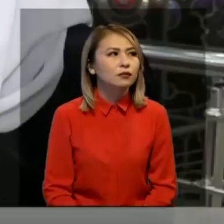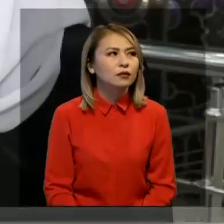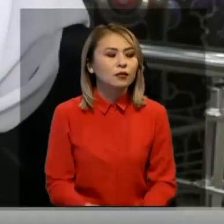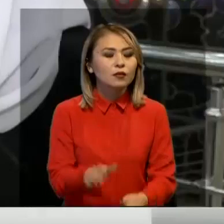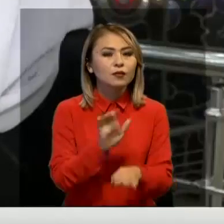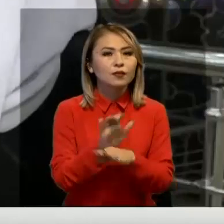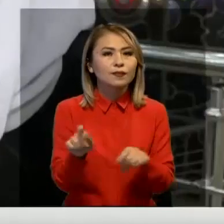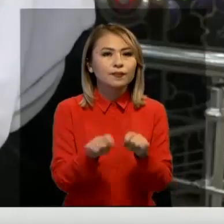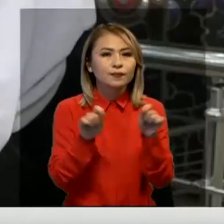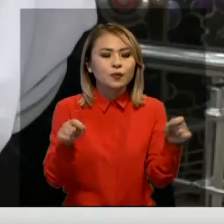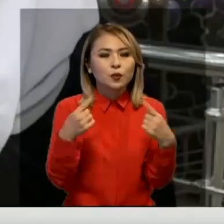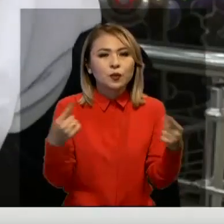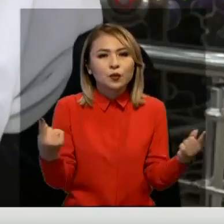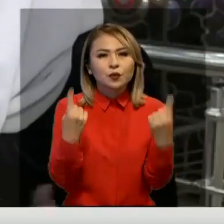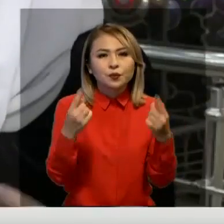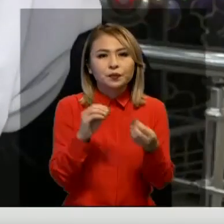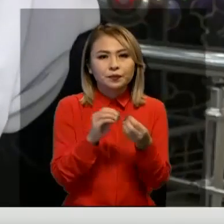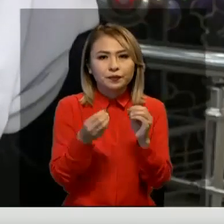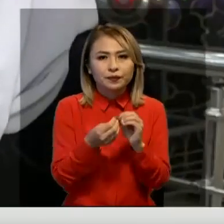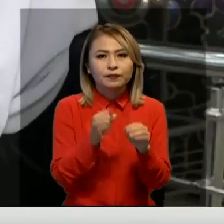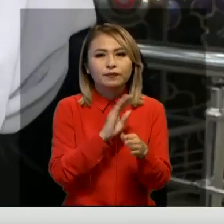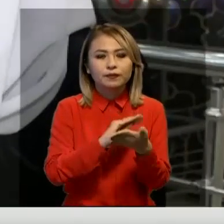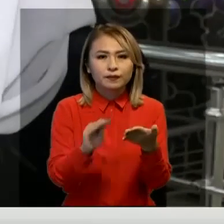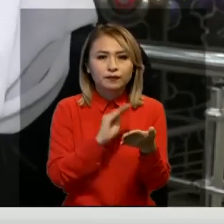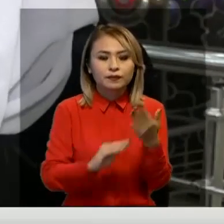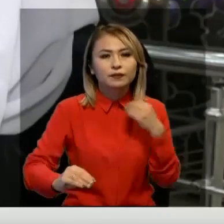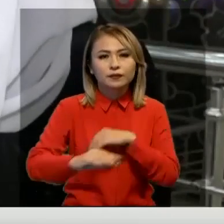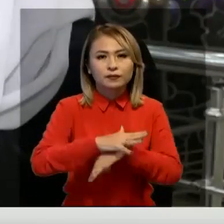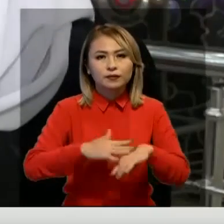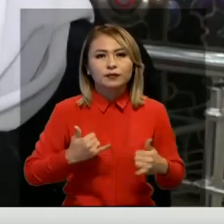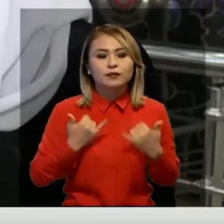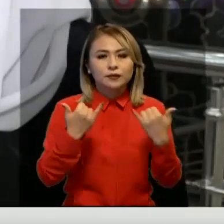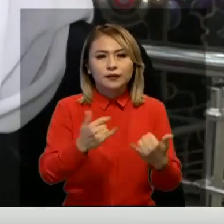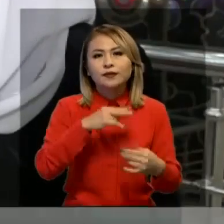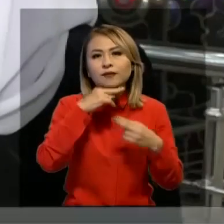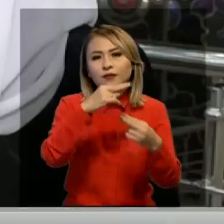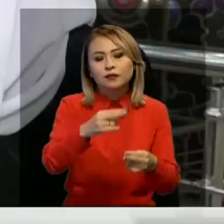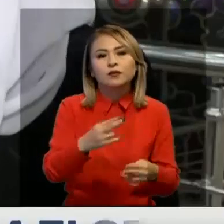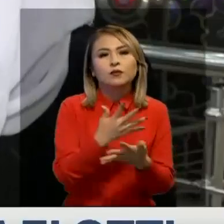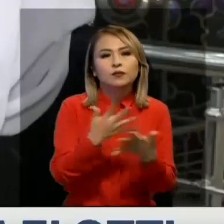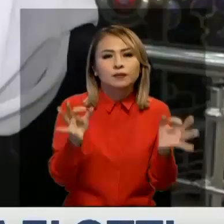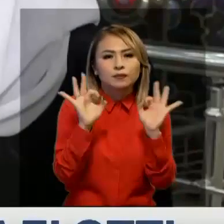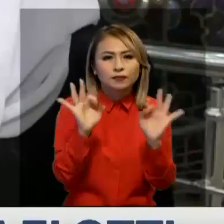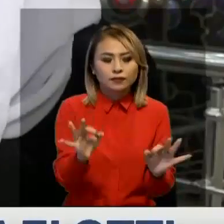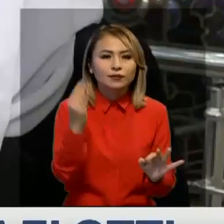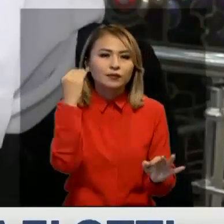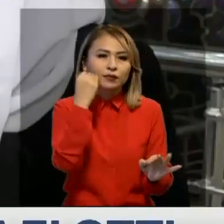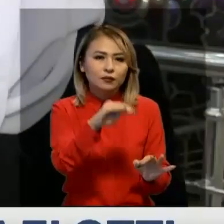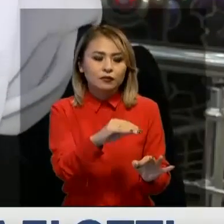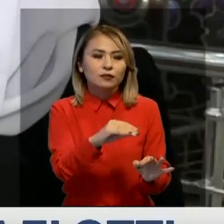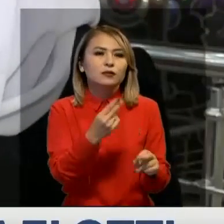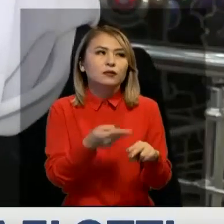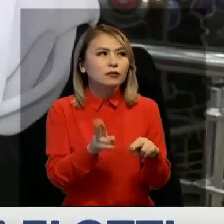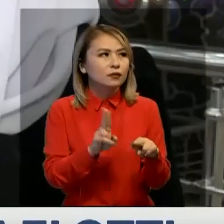бір түйткілді мәселесі өндірген дүниесін халық назарына қажетті деңгейде ұсынып саталмайды.